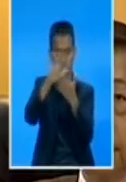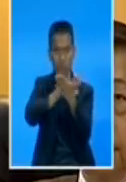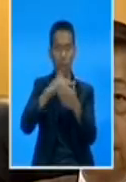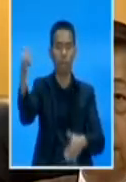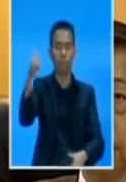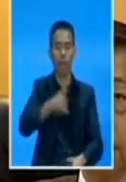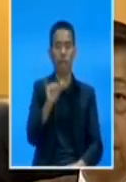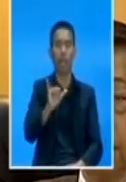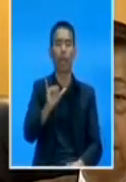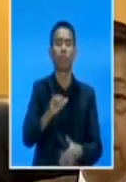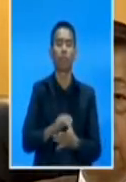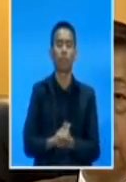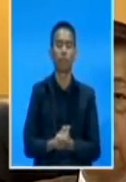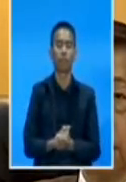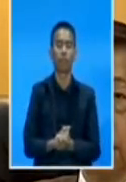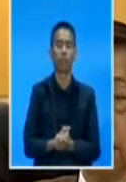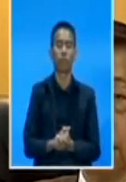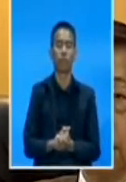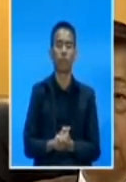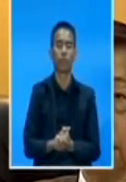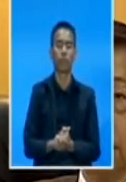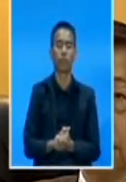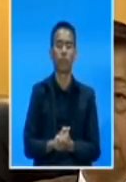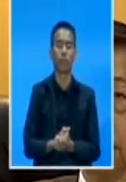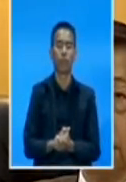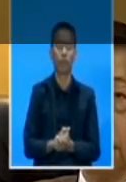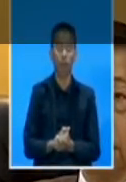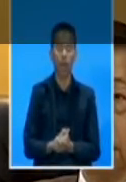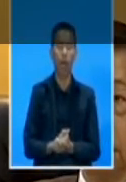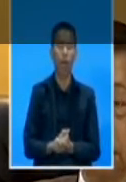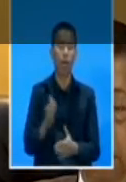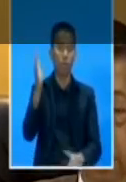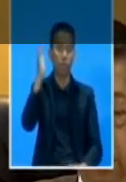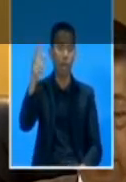ในขณะที่สองผัวเมียพบซีดีสองแผ่น